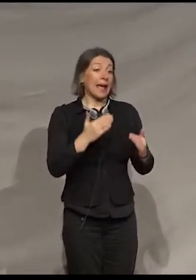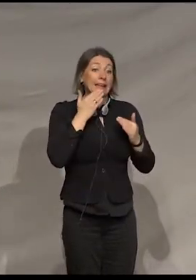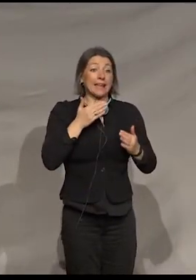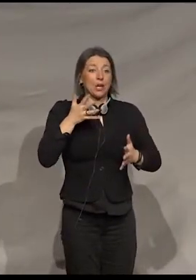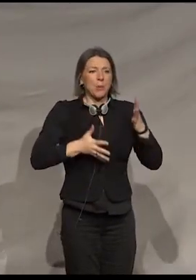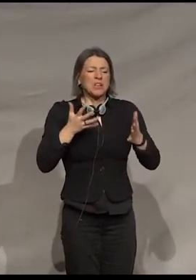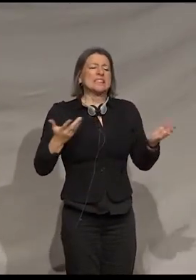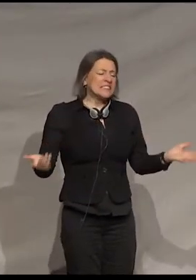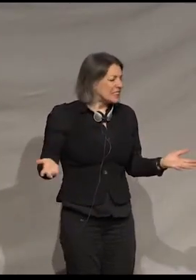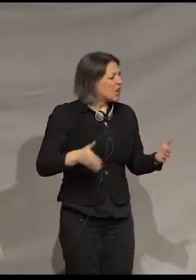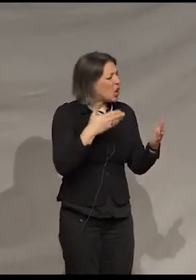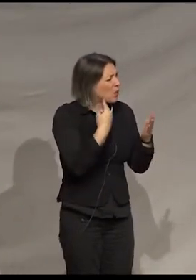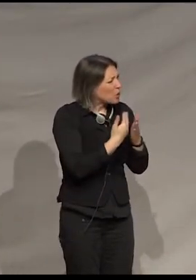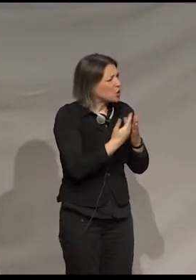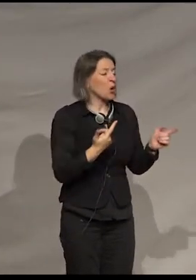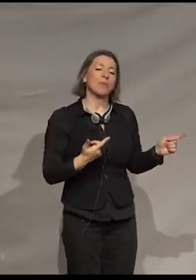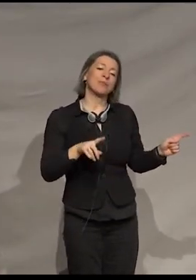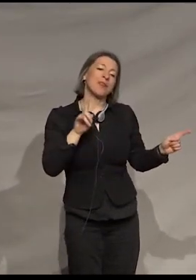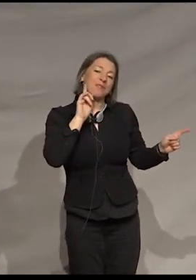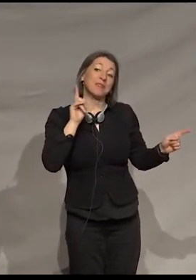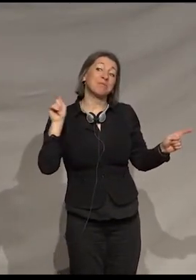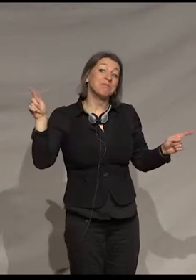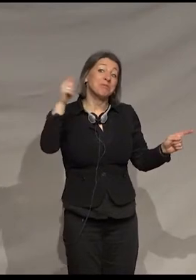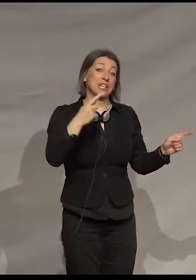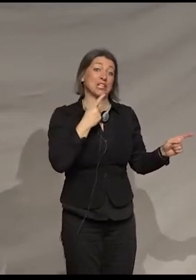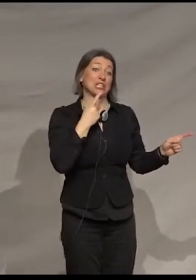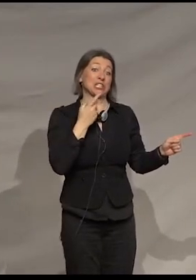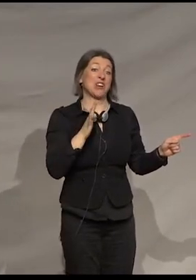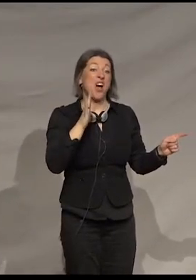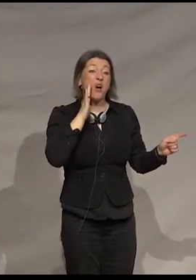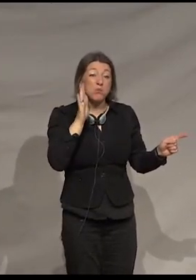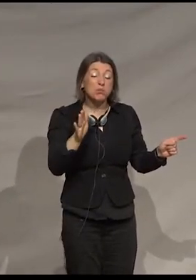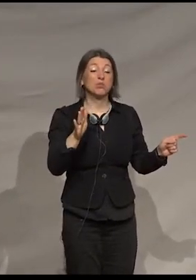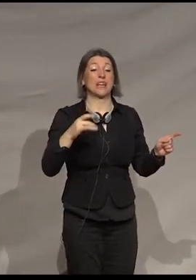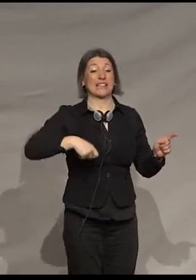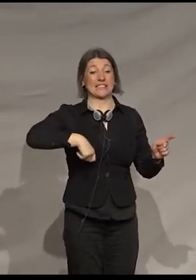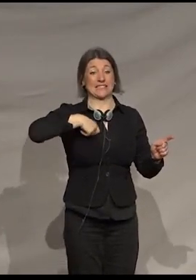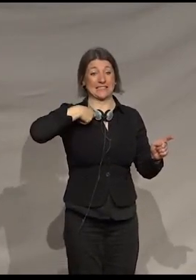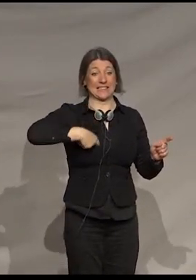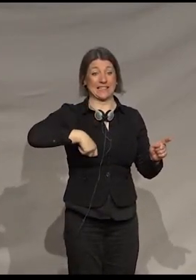nějaká žaba na pramení říká, že bude na Skypeu